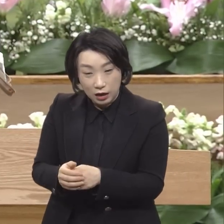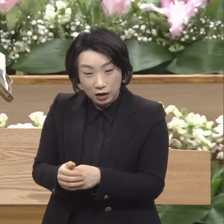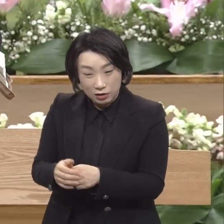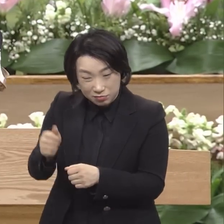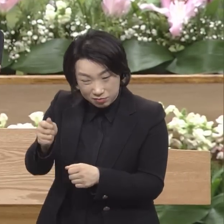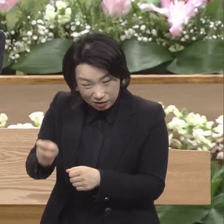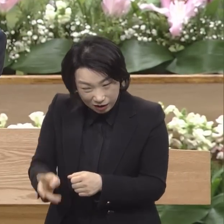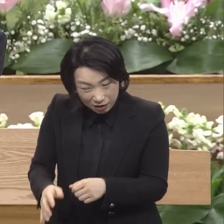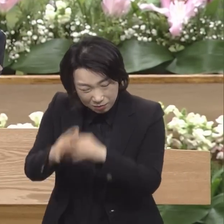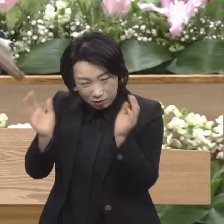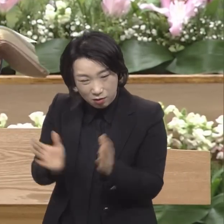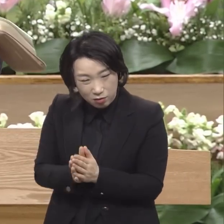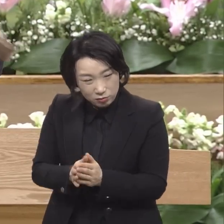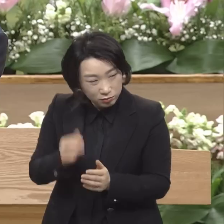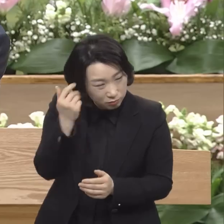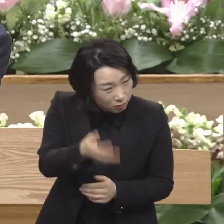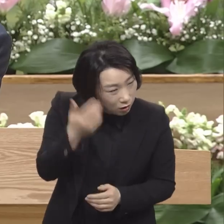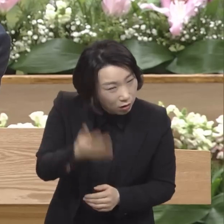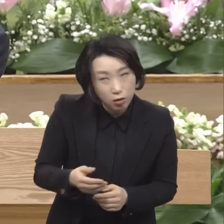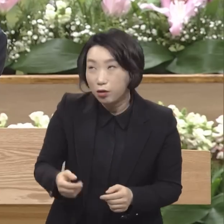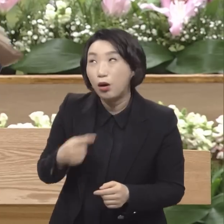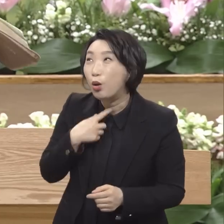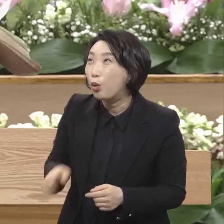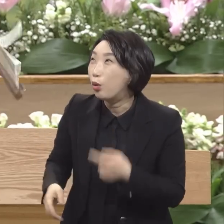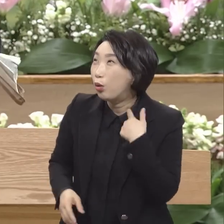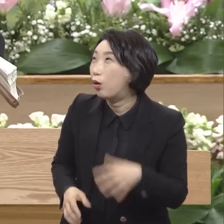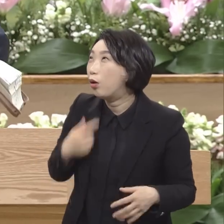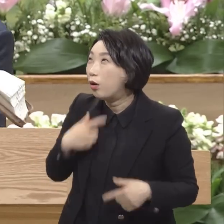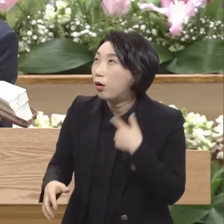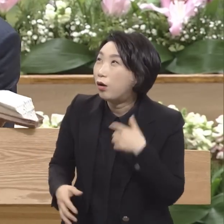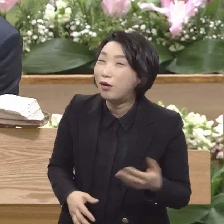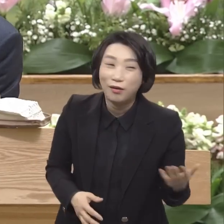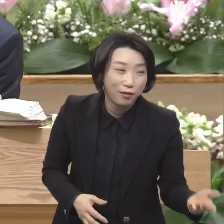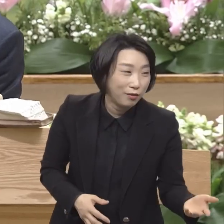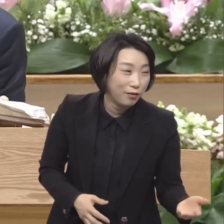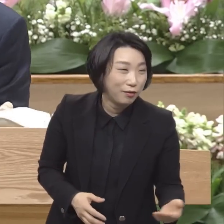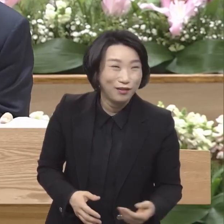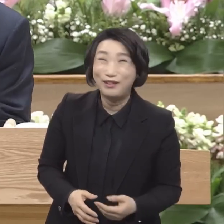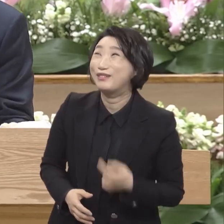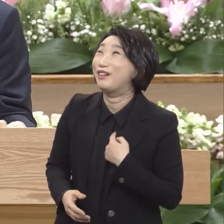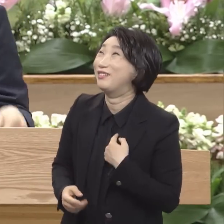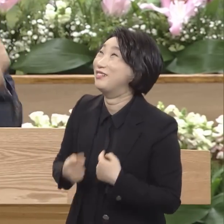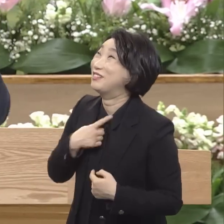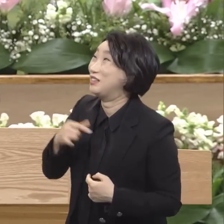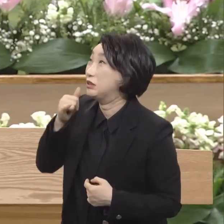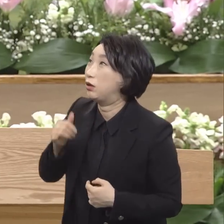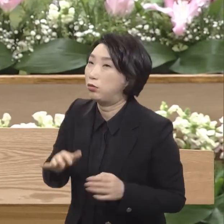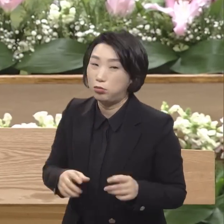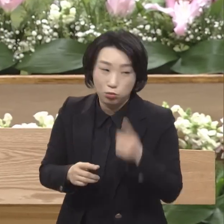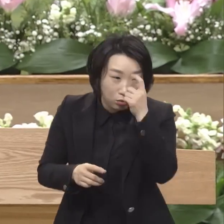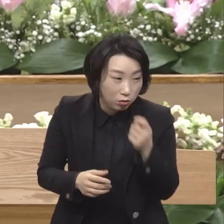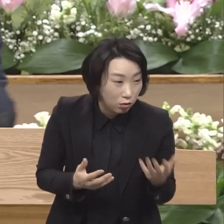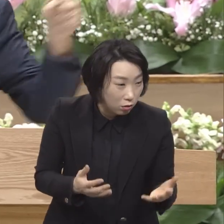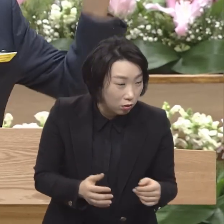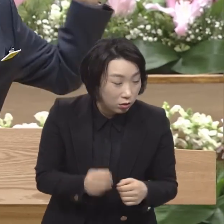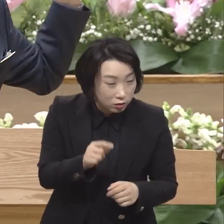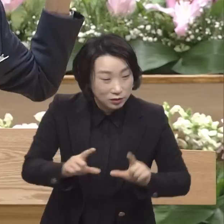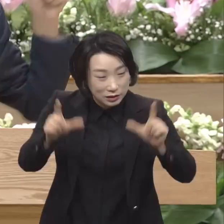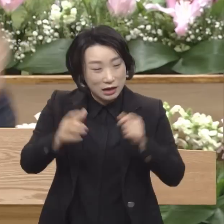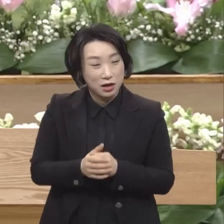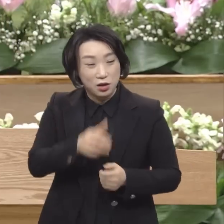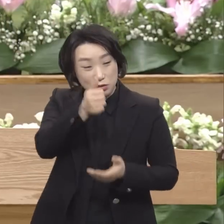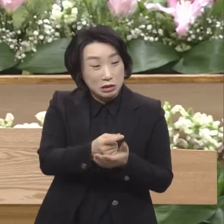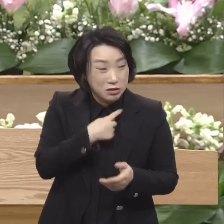때 못 살았어요. 아니요. 그럼 살았다고 우겨대면 오늘의 그날 범죄한 죄를